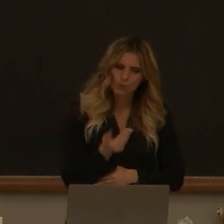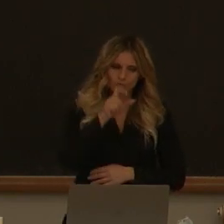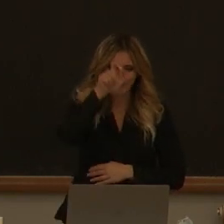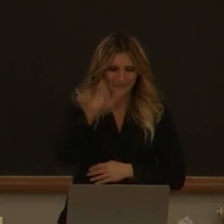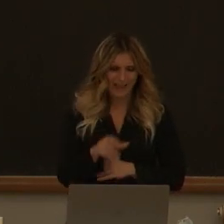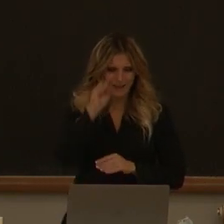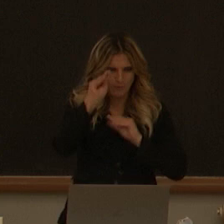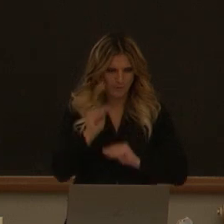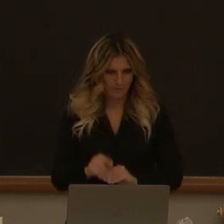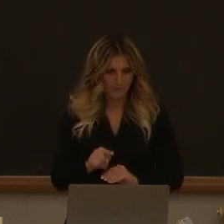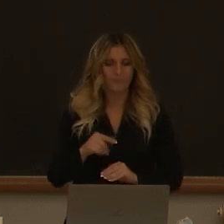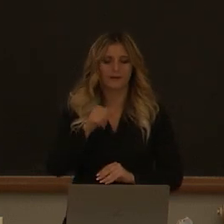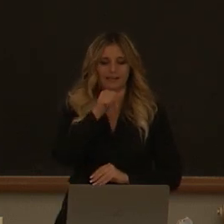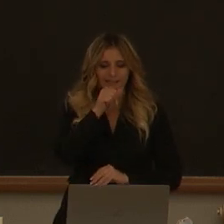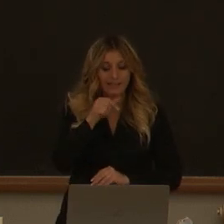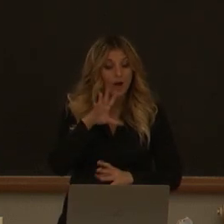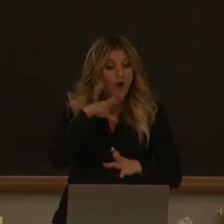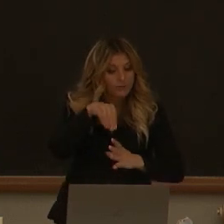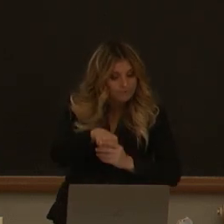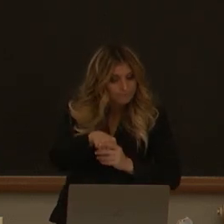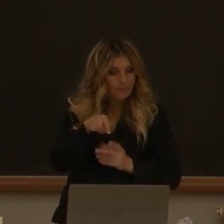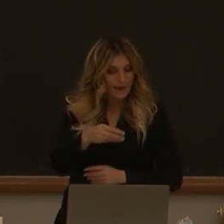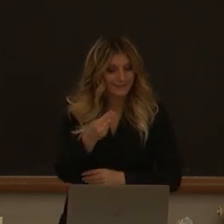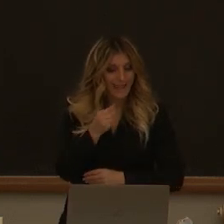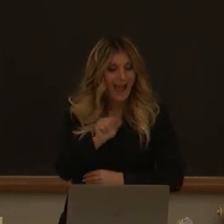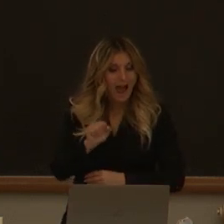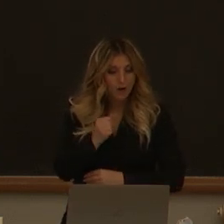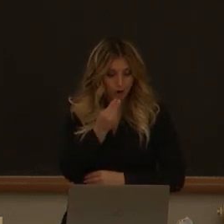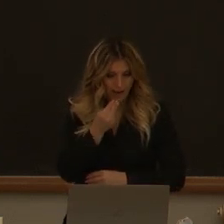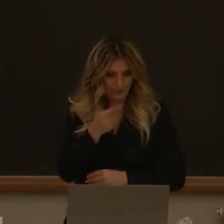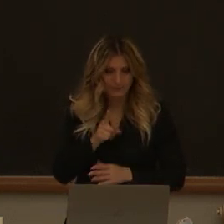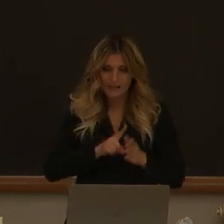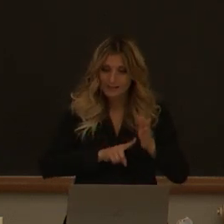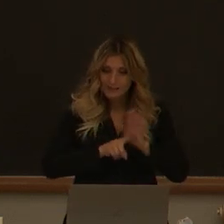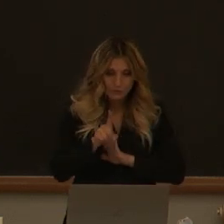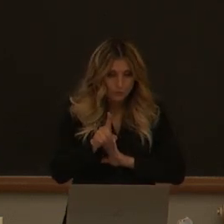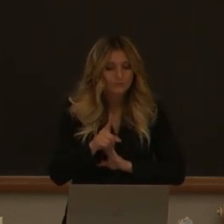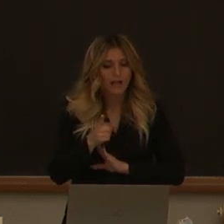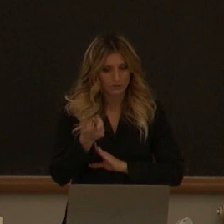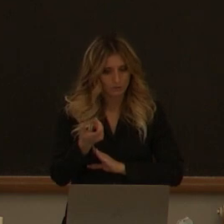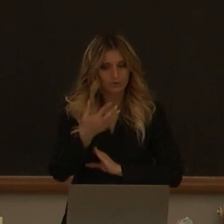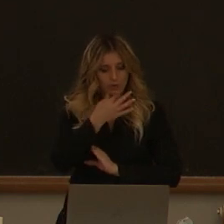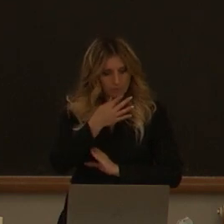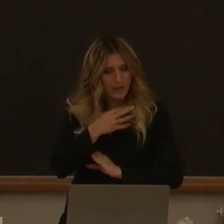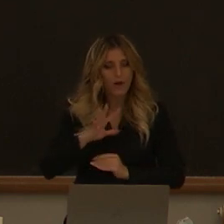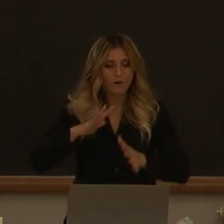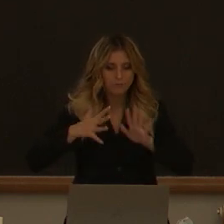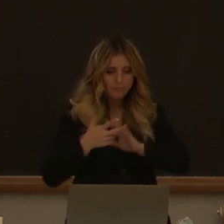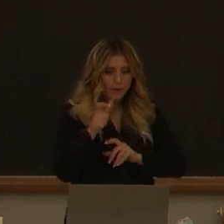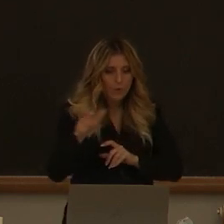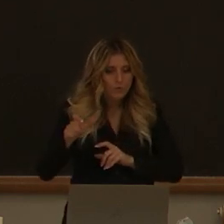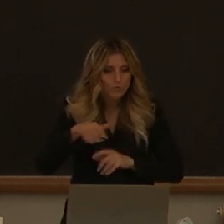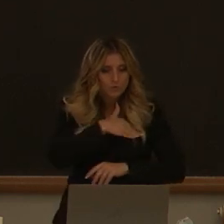corsi di agraria o nel settore agroalimentare. Il risultato è stato un coinvolgimento degli studenti nella redazione di